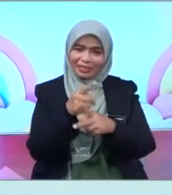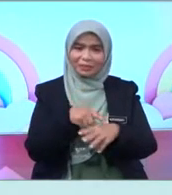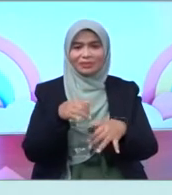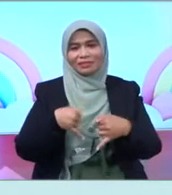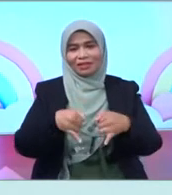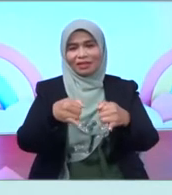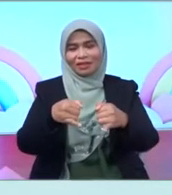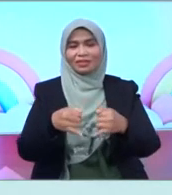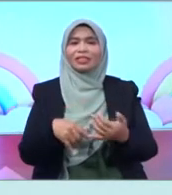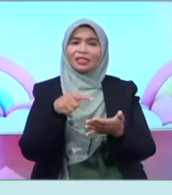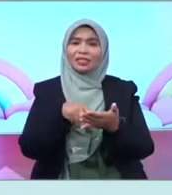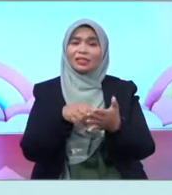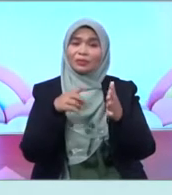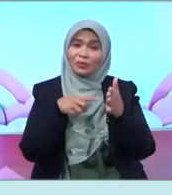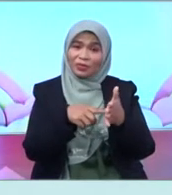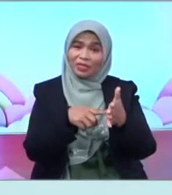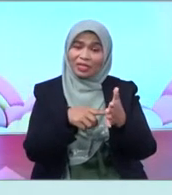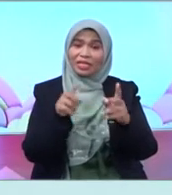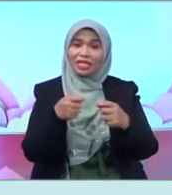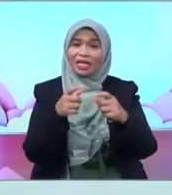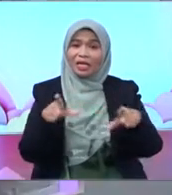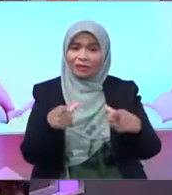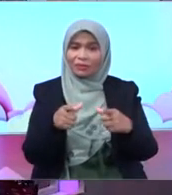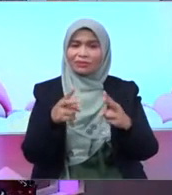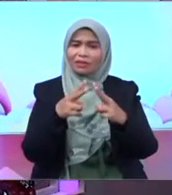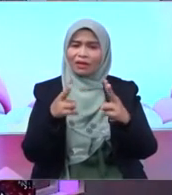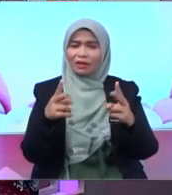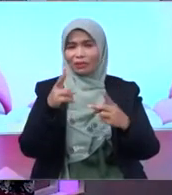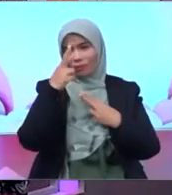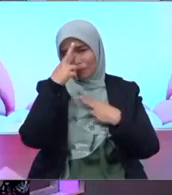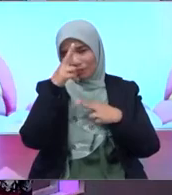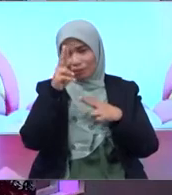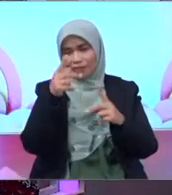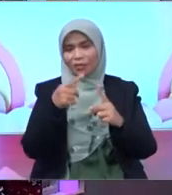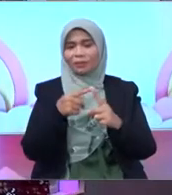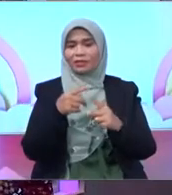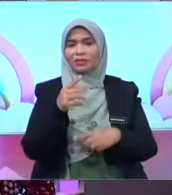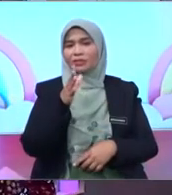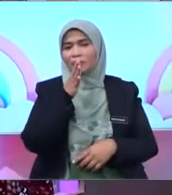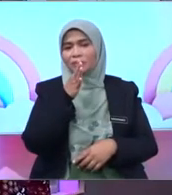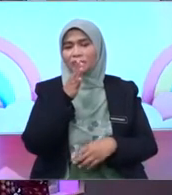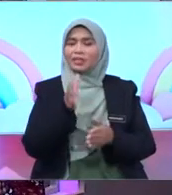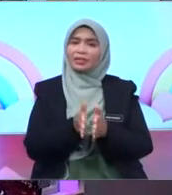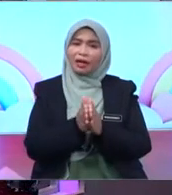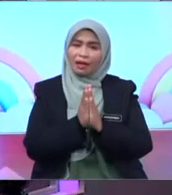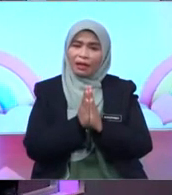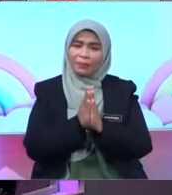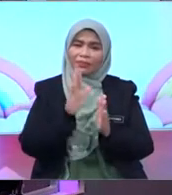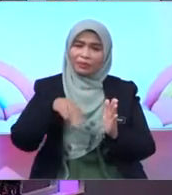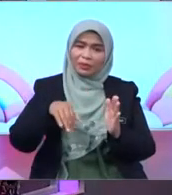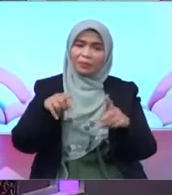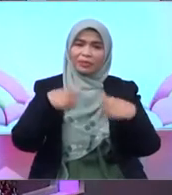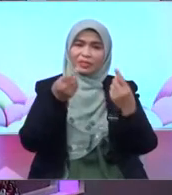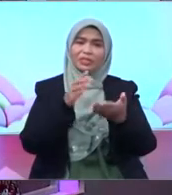hal ini menunjukkan tingkah laku di sangat menghormati ibunya salam sebelum pergi ke sekolah lah oke